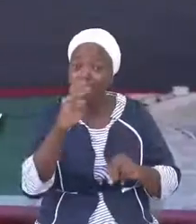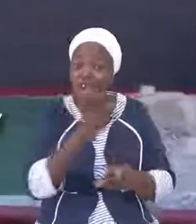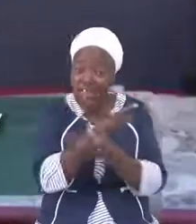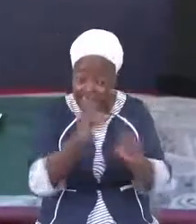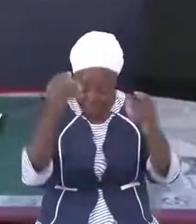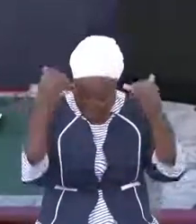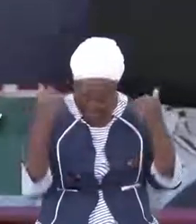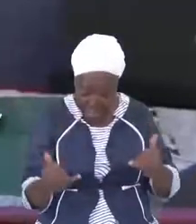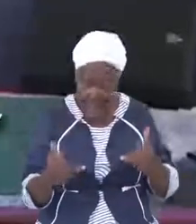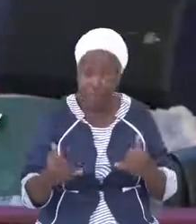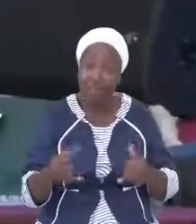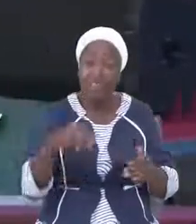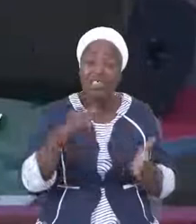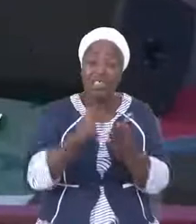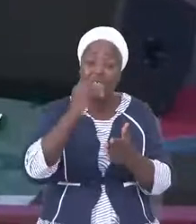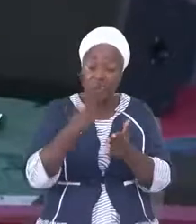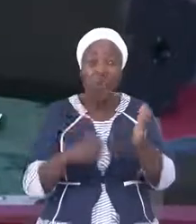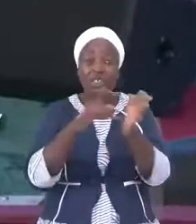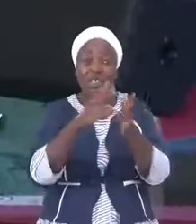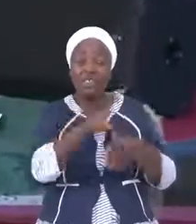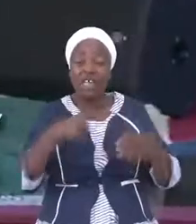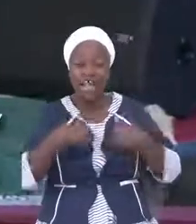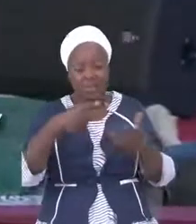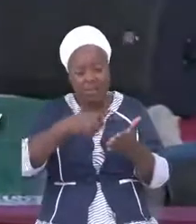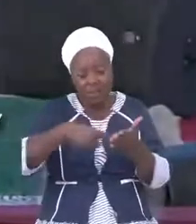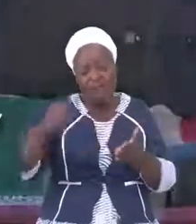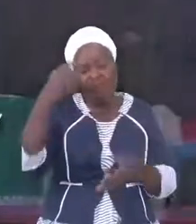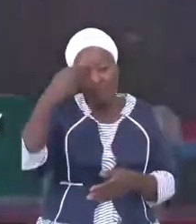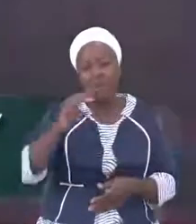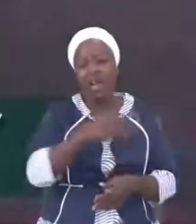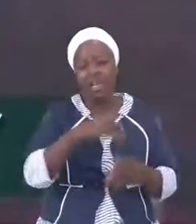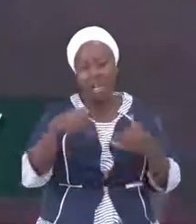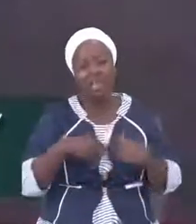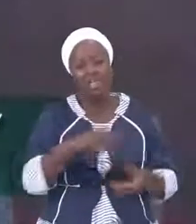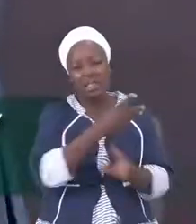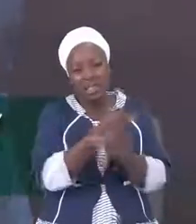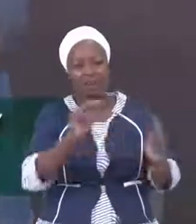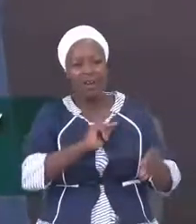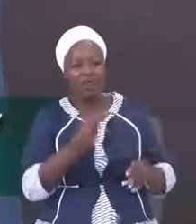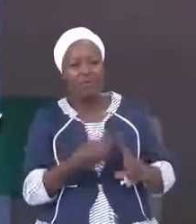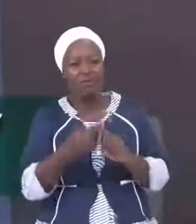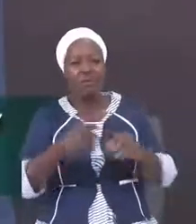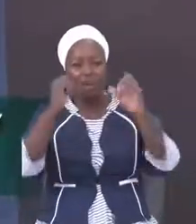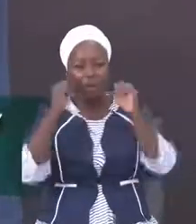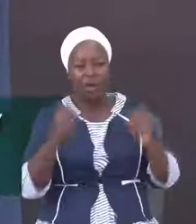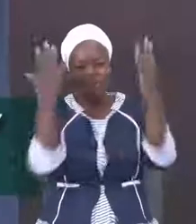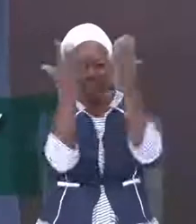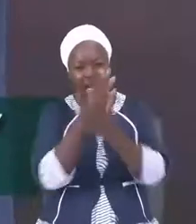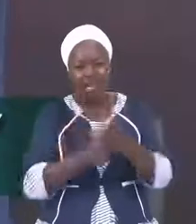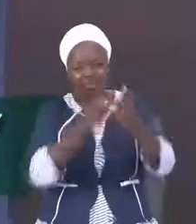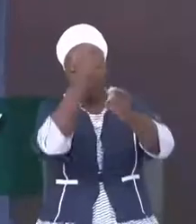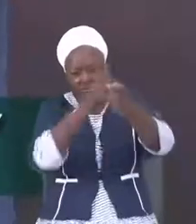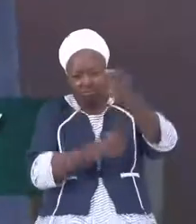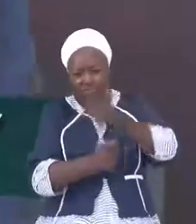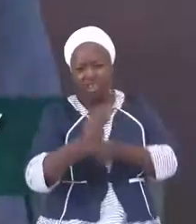maintenant, qu'il nous a délivrés de la puissance des ténèbres et nous a transportés dans le